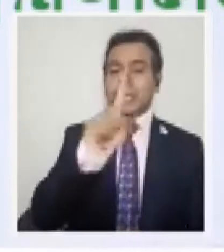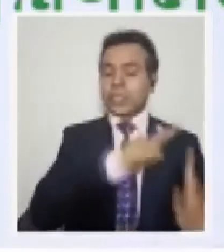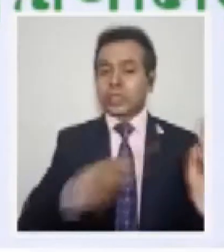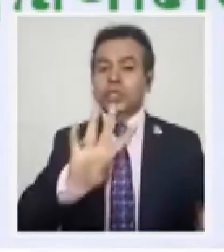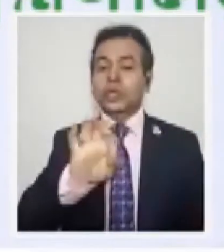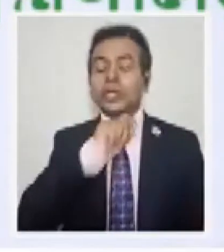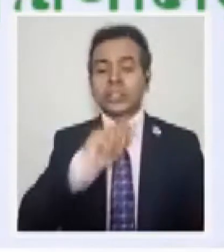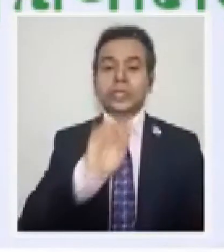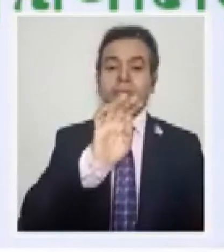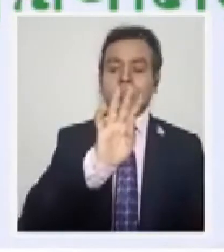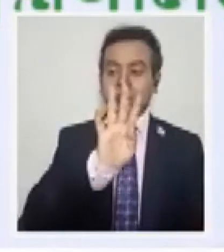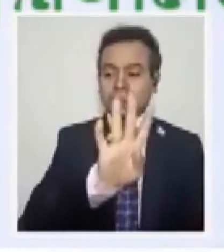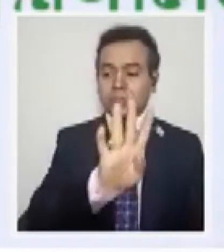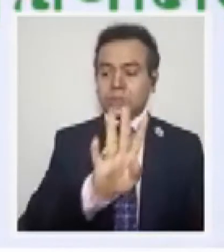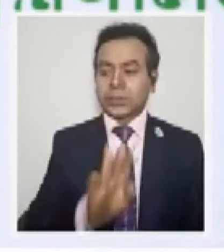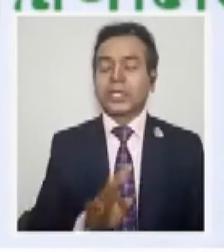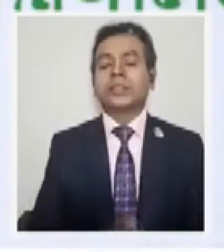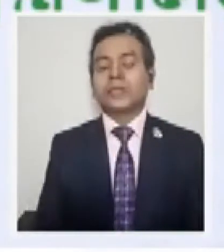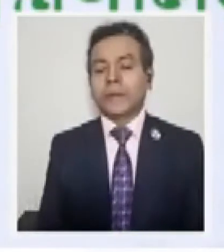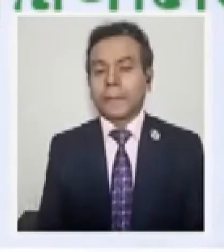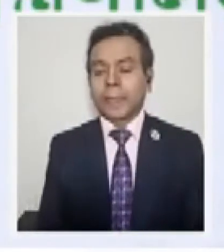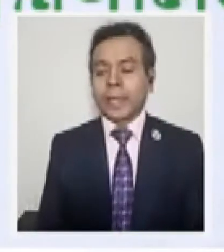3 জন, বয়স বিশ্লেষণে